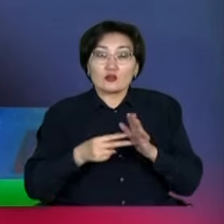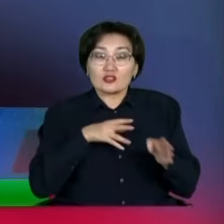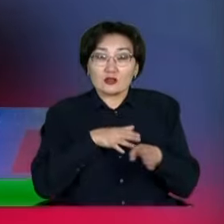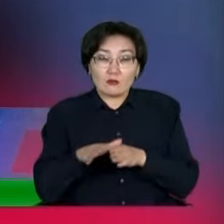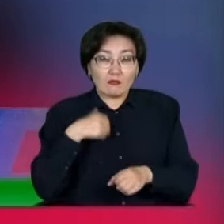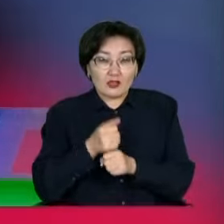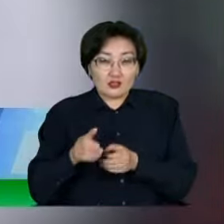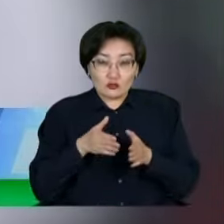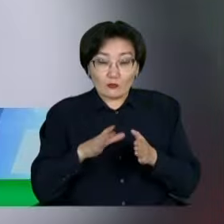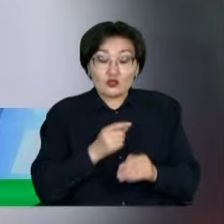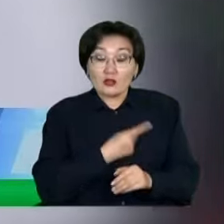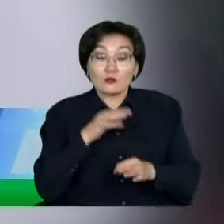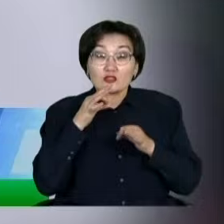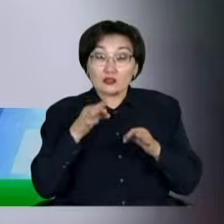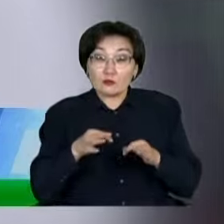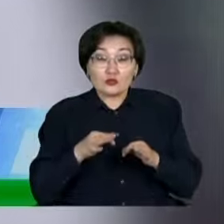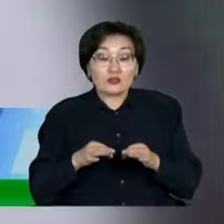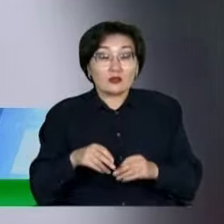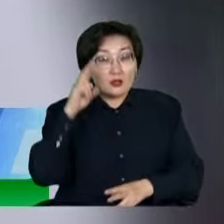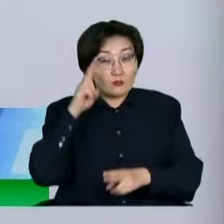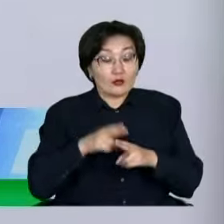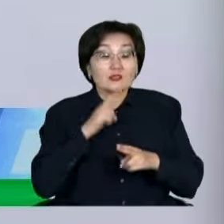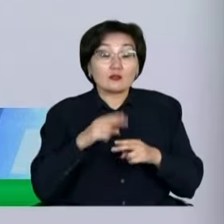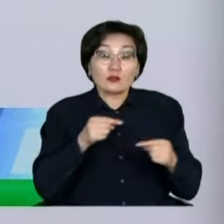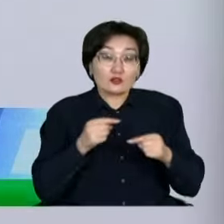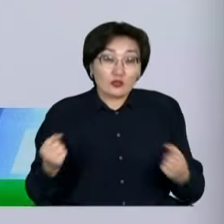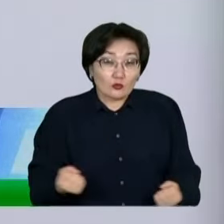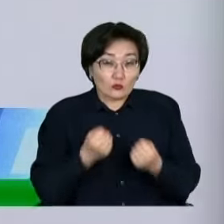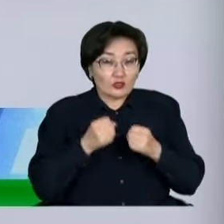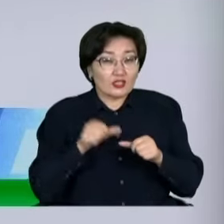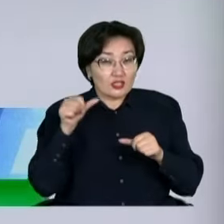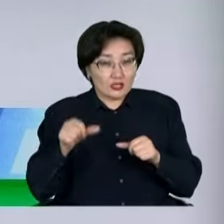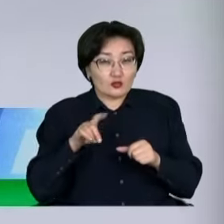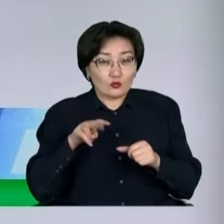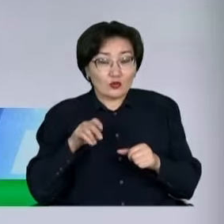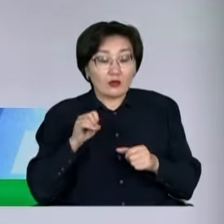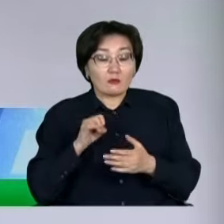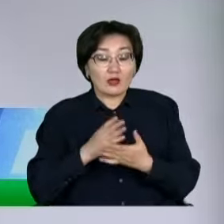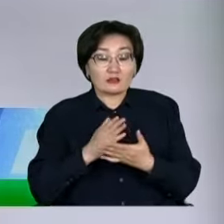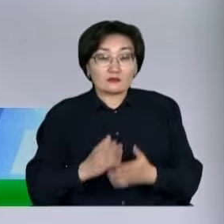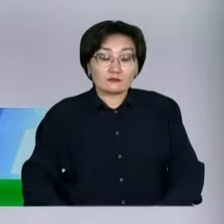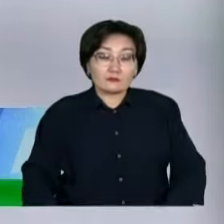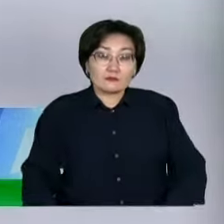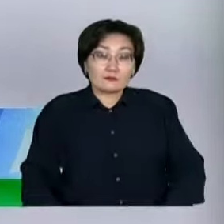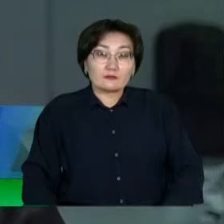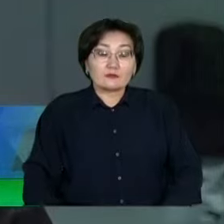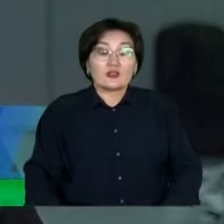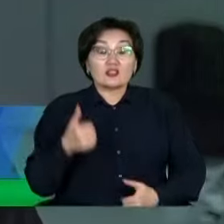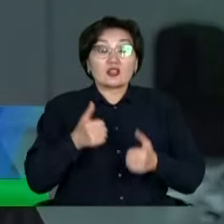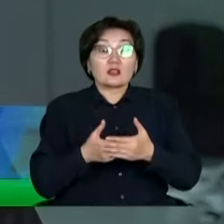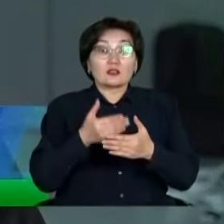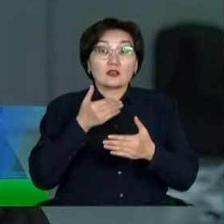басты жолы болған. Бапкердің айтуынша, бауырлардың бір-біріне деген қолдауы ерекше рөл атқарған. Жарыс алдында моральный кәдімгідей дұстап